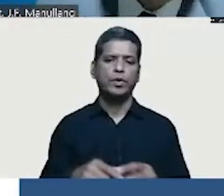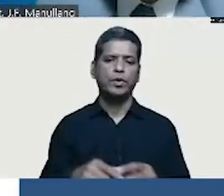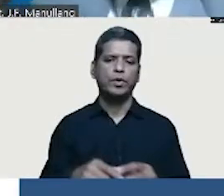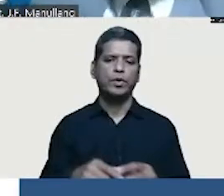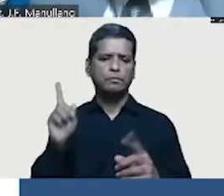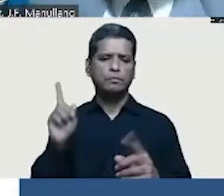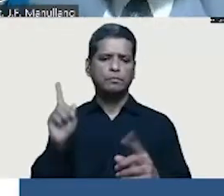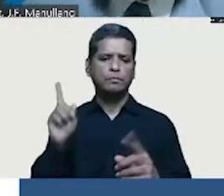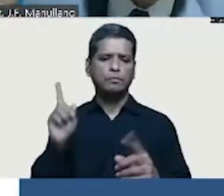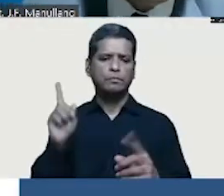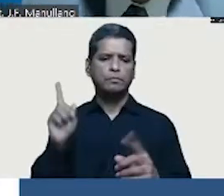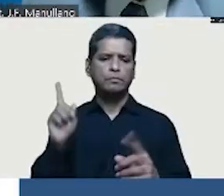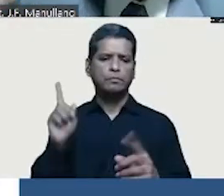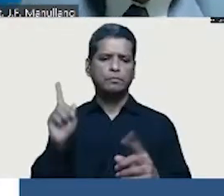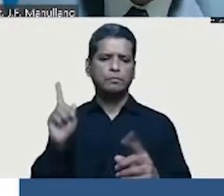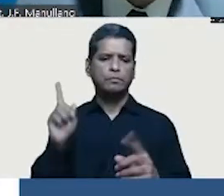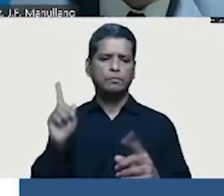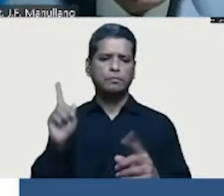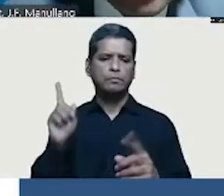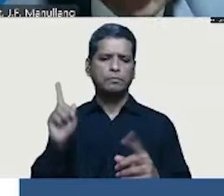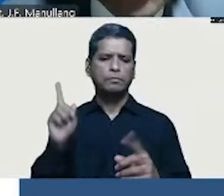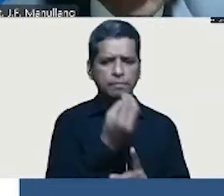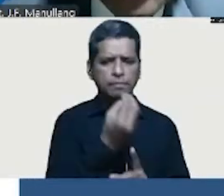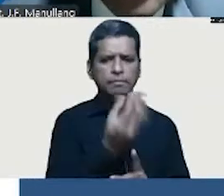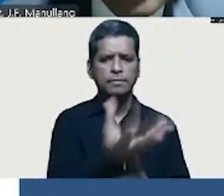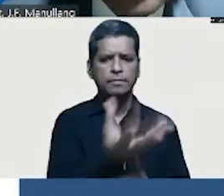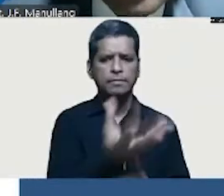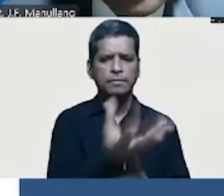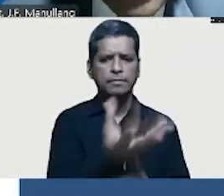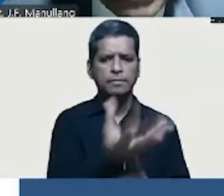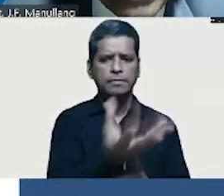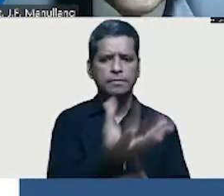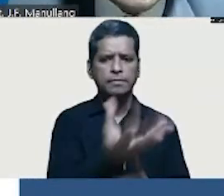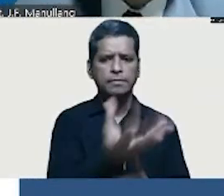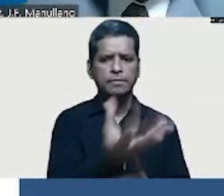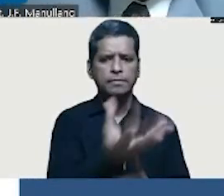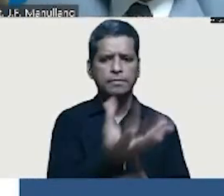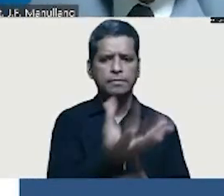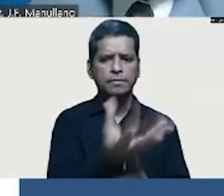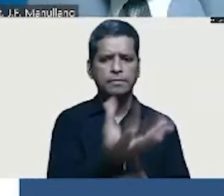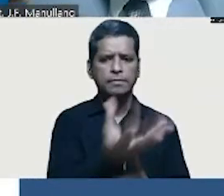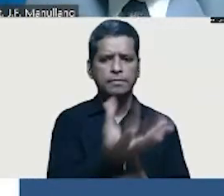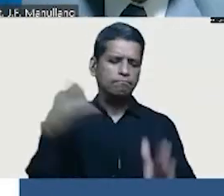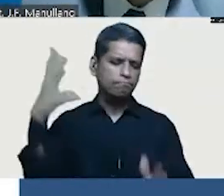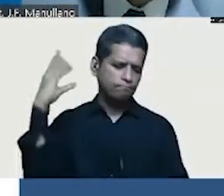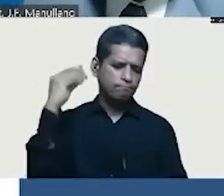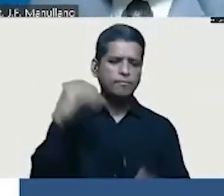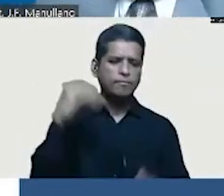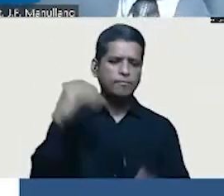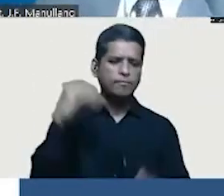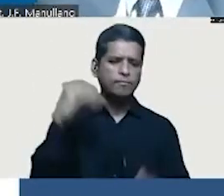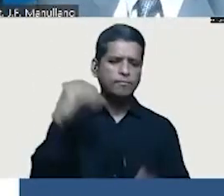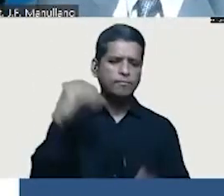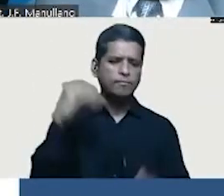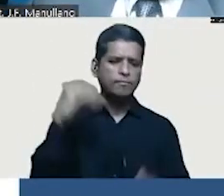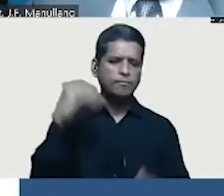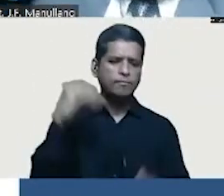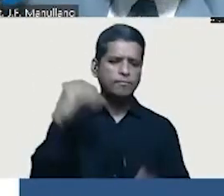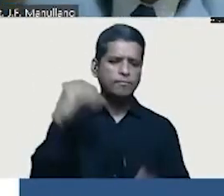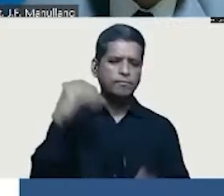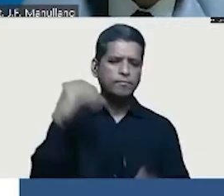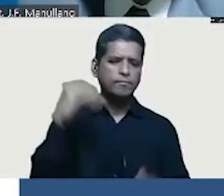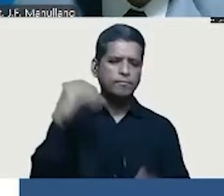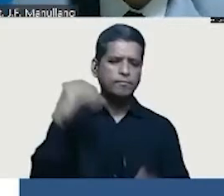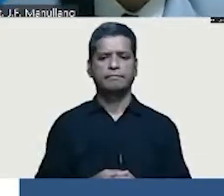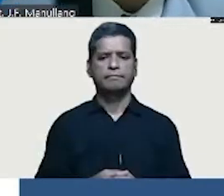Aku akan membantu kau bicara Bagus Ena will tell you what to say dan aku akan beritahukan kepadamu